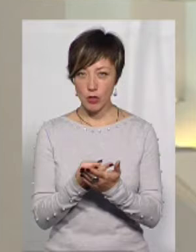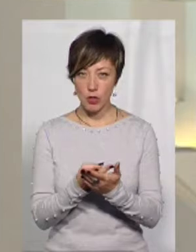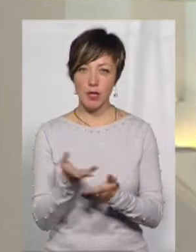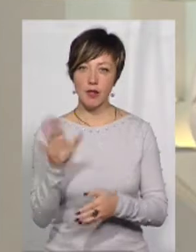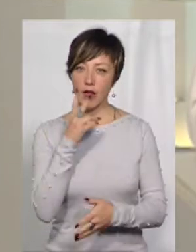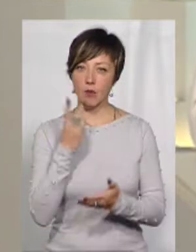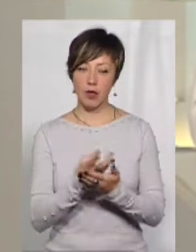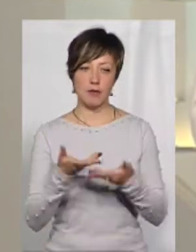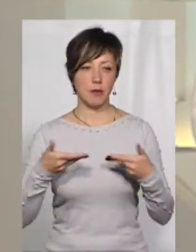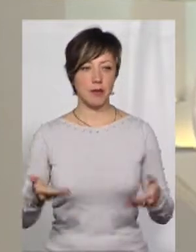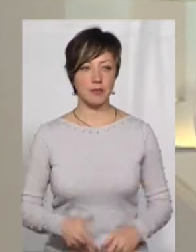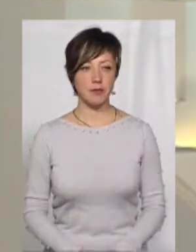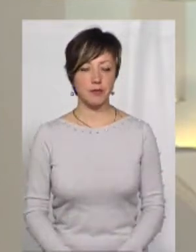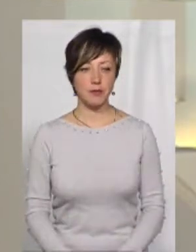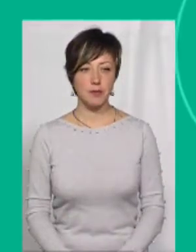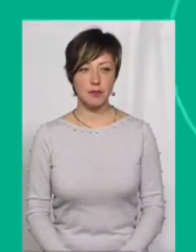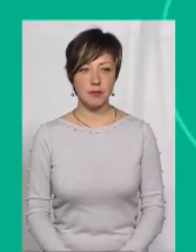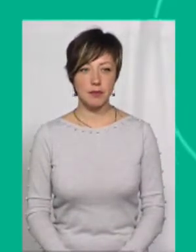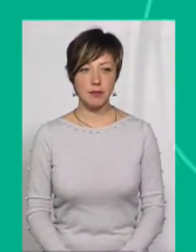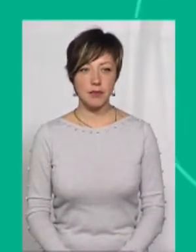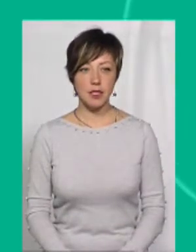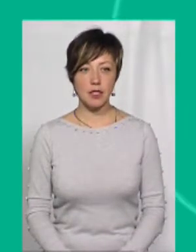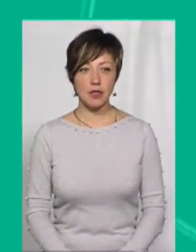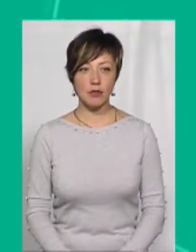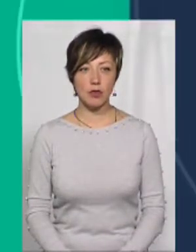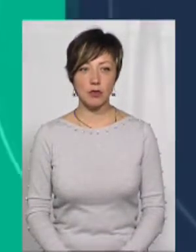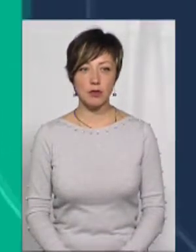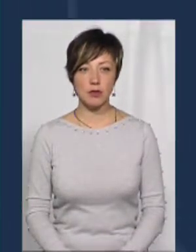бачила. Подивимося ми. Прошу.